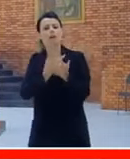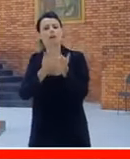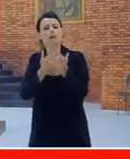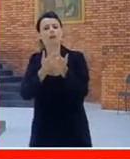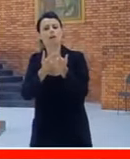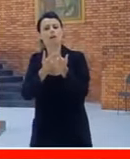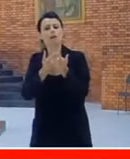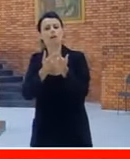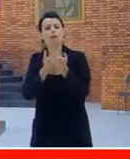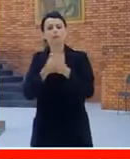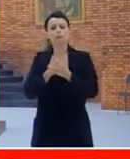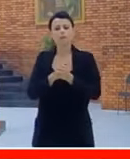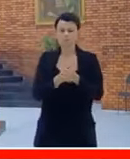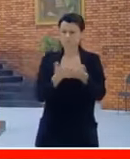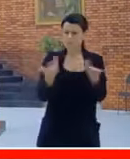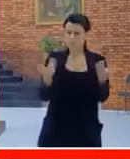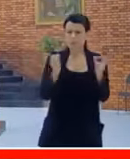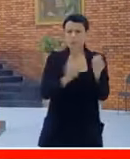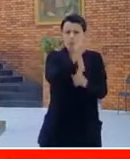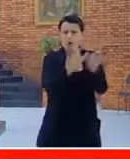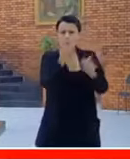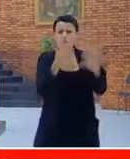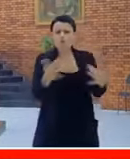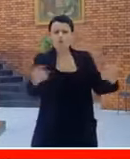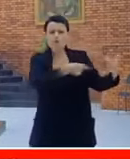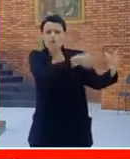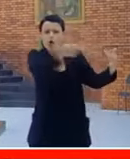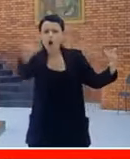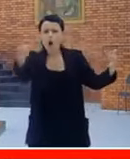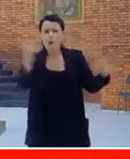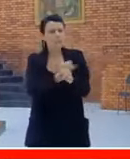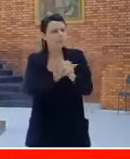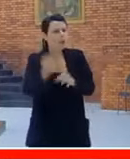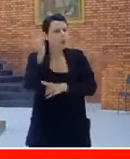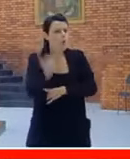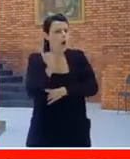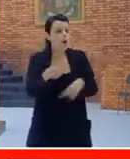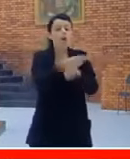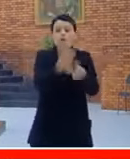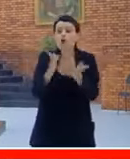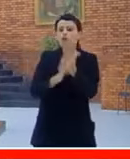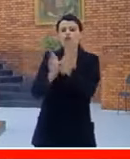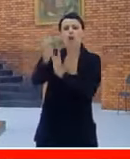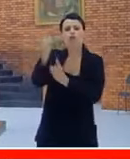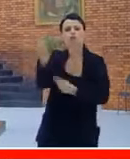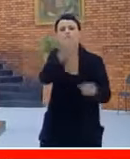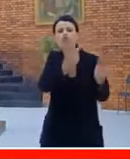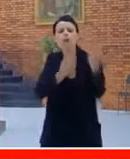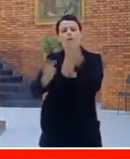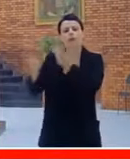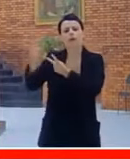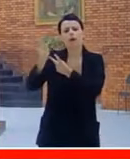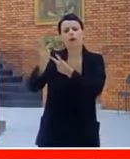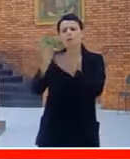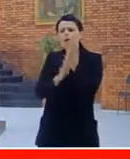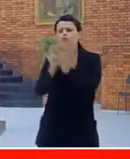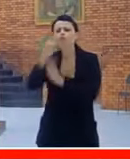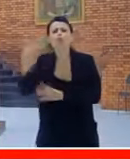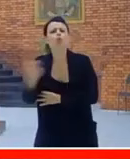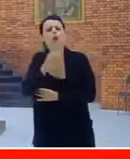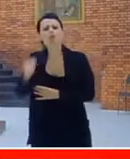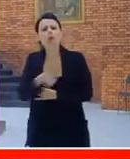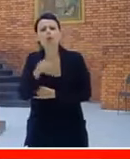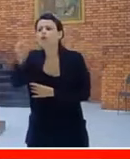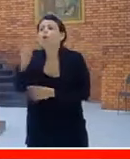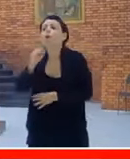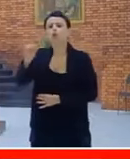La caratteristica di questa folla è cercare Gesù. Ma dove lo trova? Dove si fa